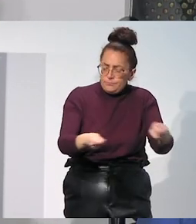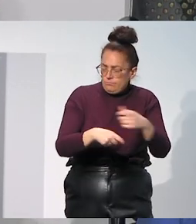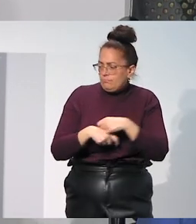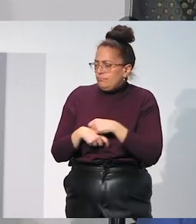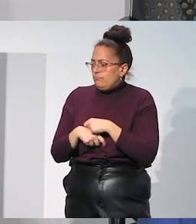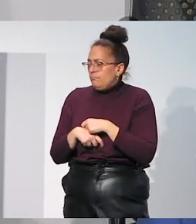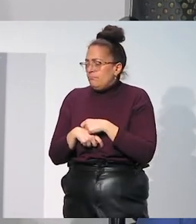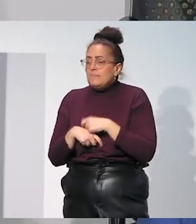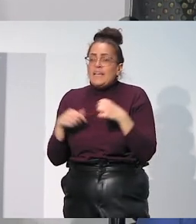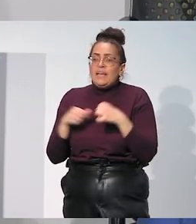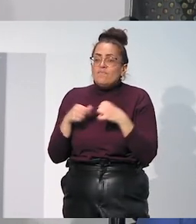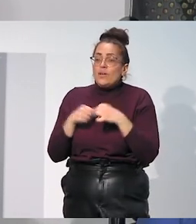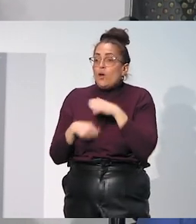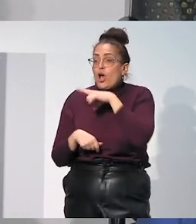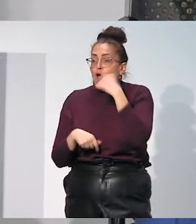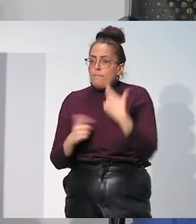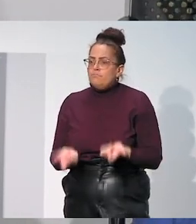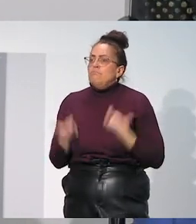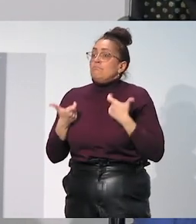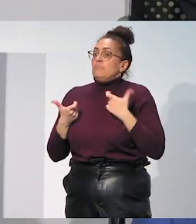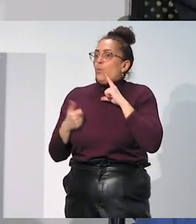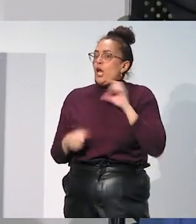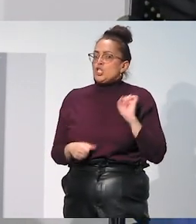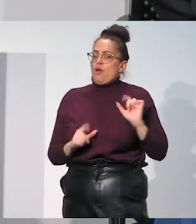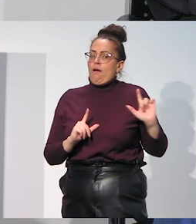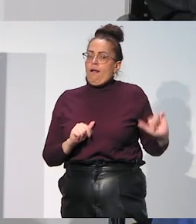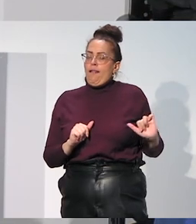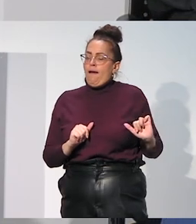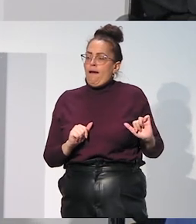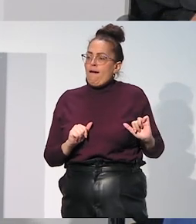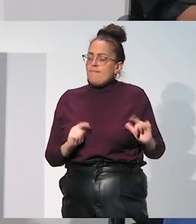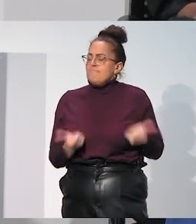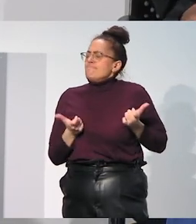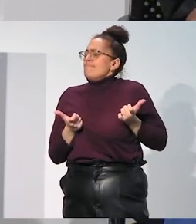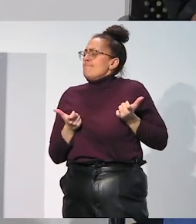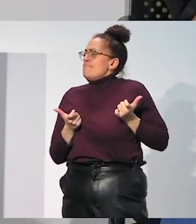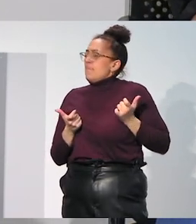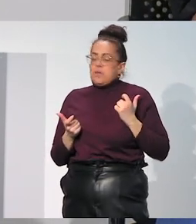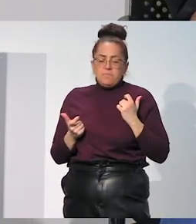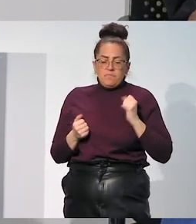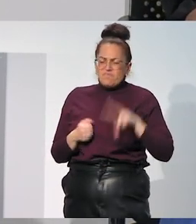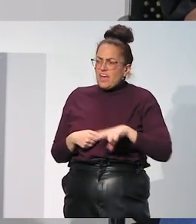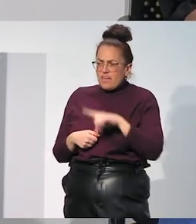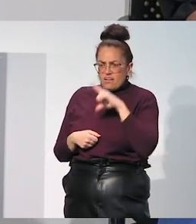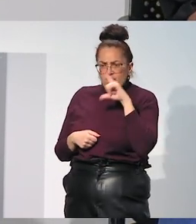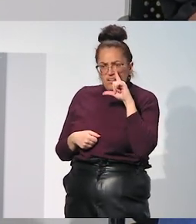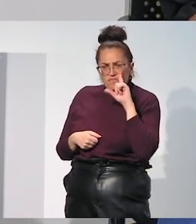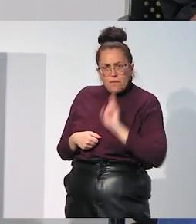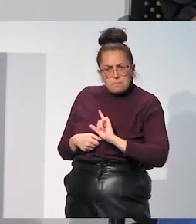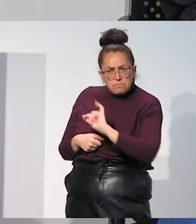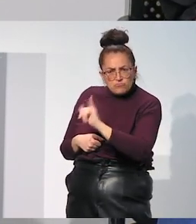là. Elle ne sait pas exactement pourquoi la tante Jeanne ne vient plus, mais elle le